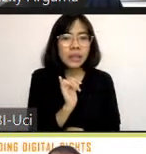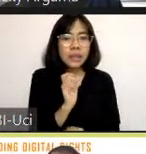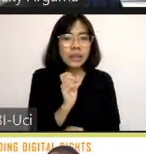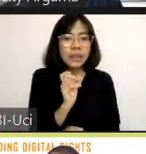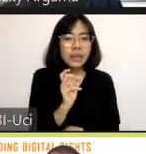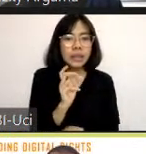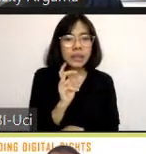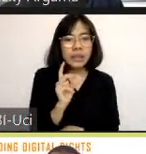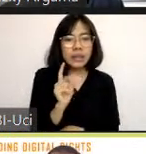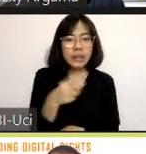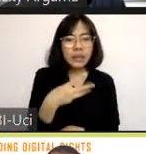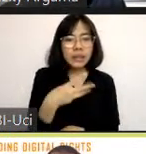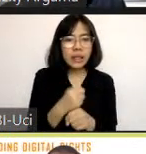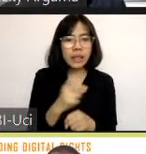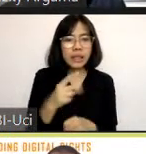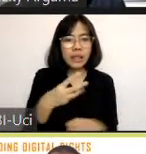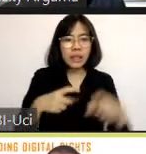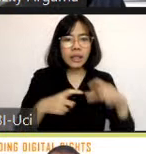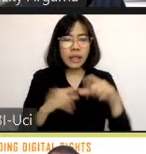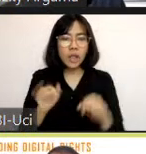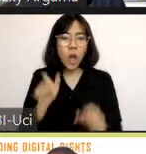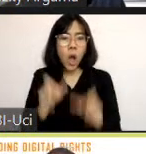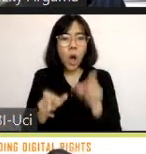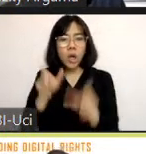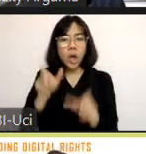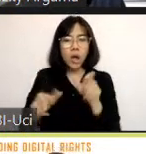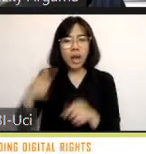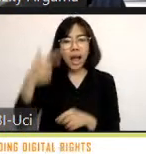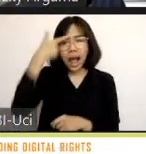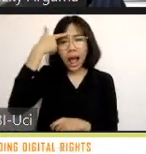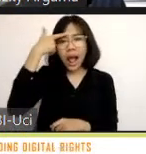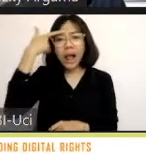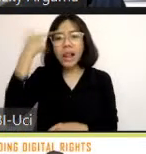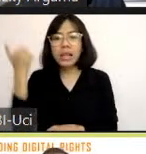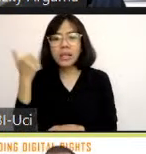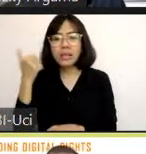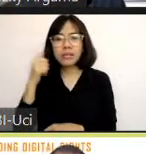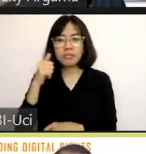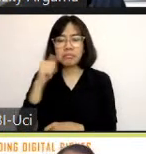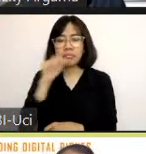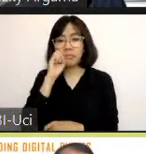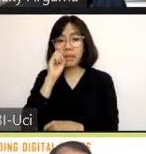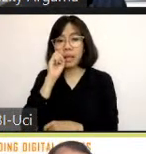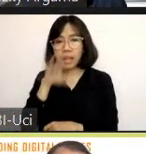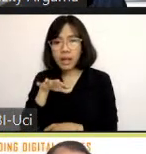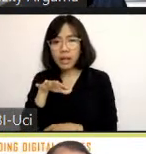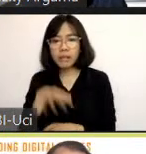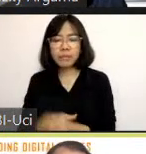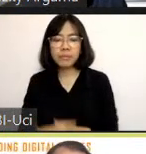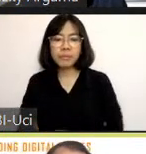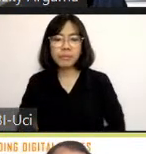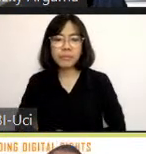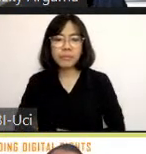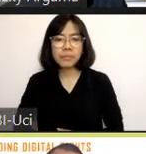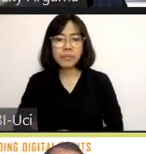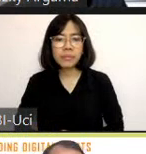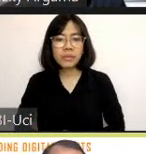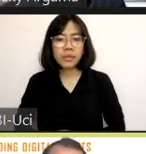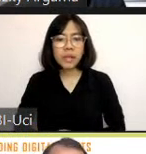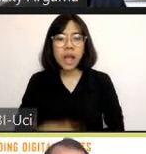sejumlah sarjana yang mengatakan bahwa terjadi proses kemunduran